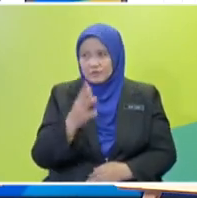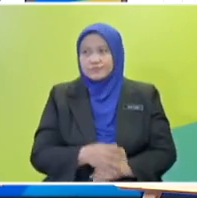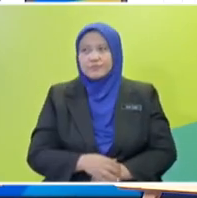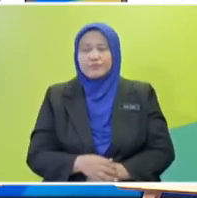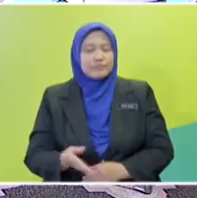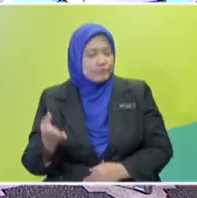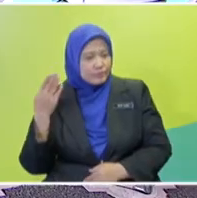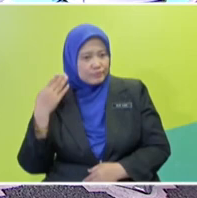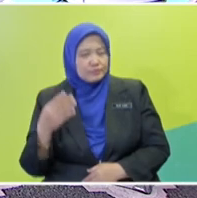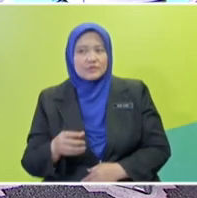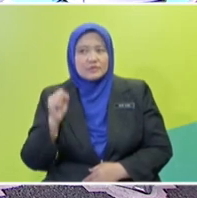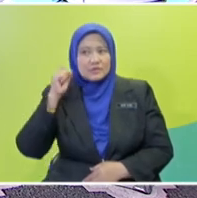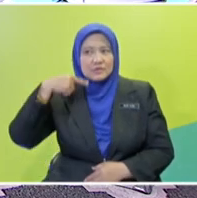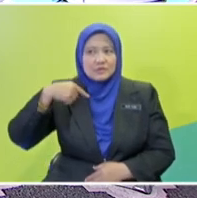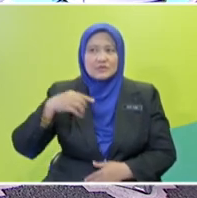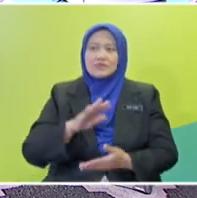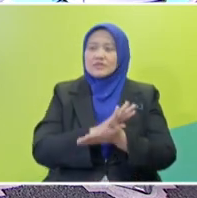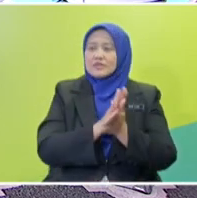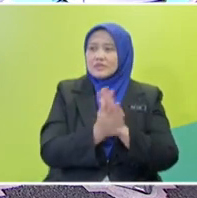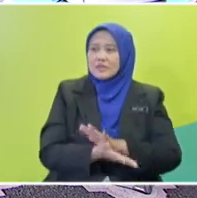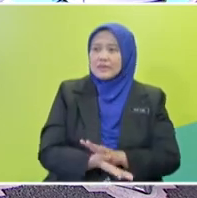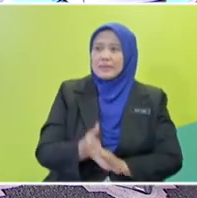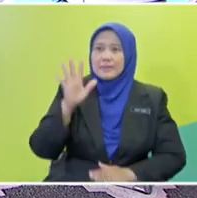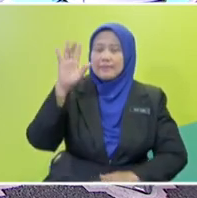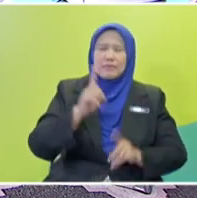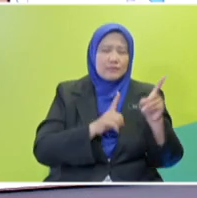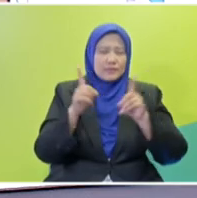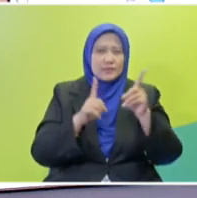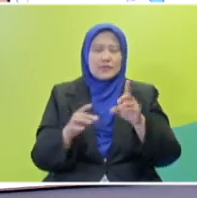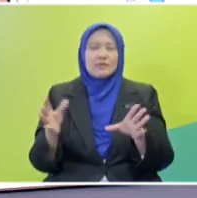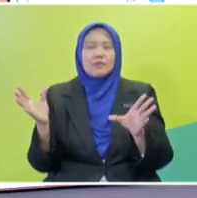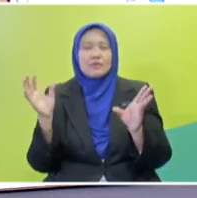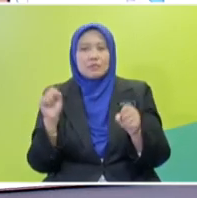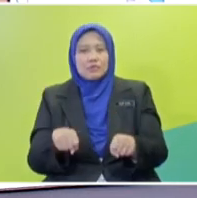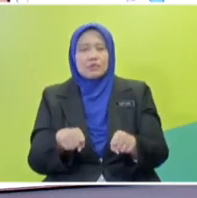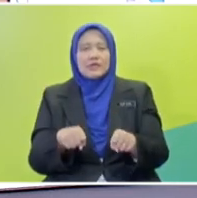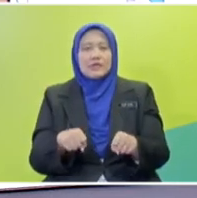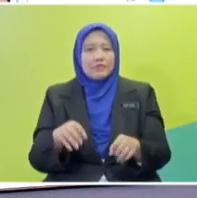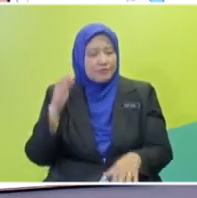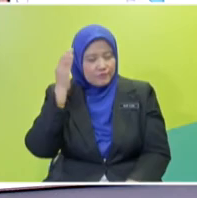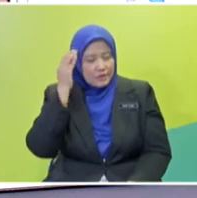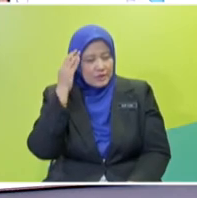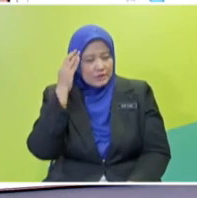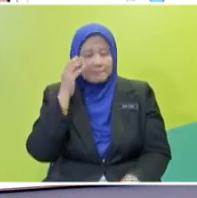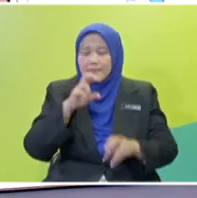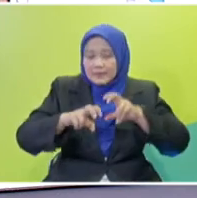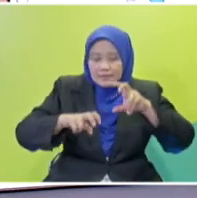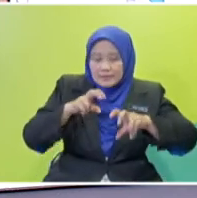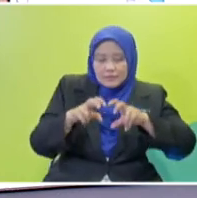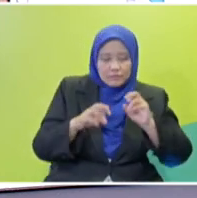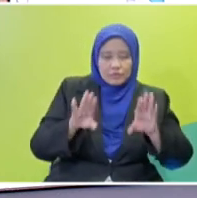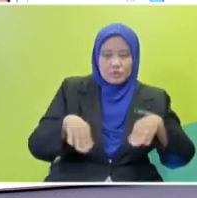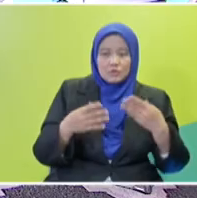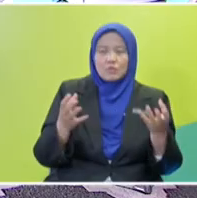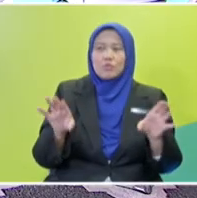saya tambah lagi jadi 5 bintang sebagai analisis Bagaimana analisis itu lidah buat lakana pilihan dia yang menarik